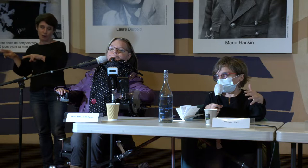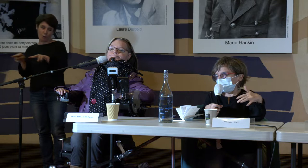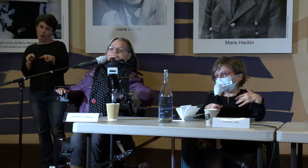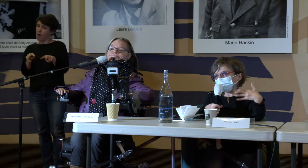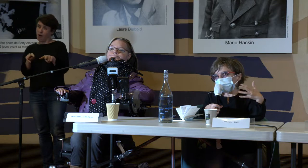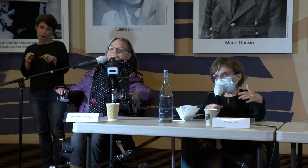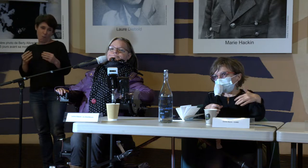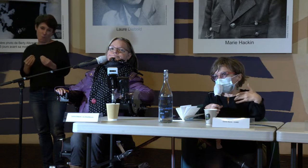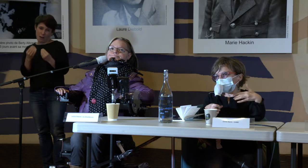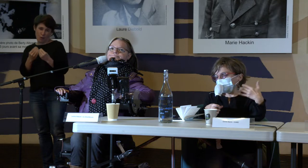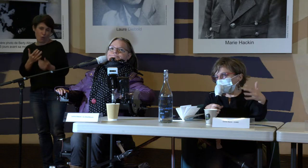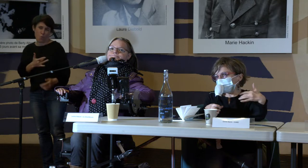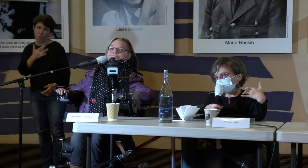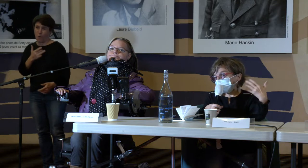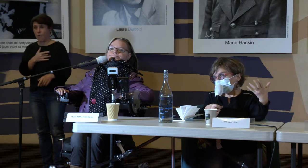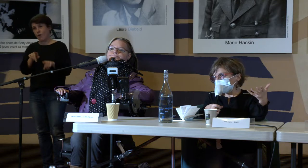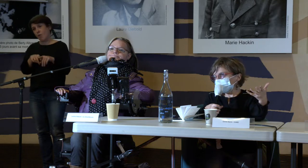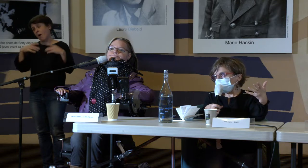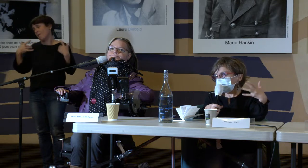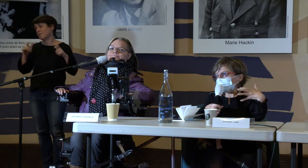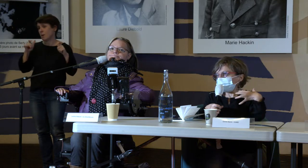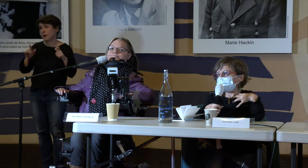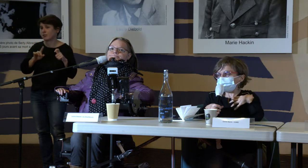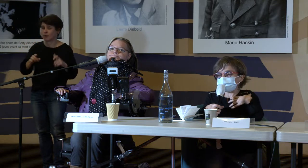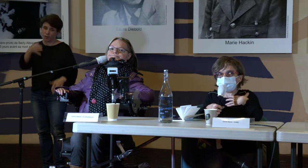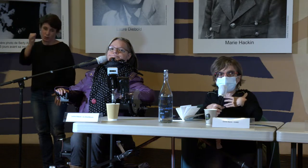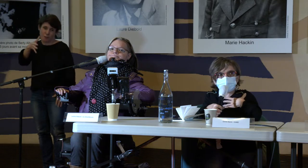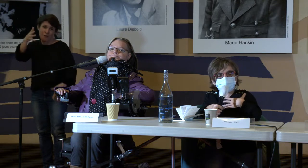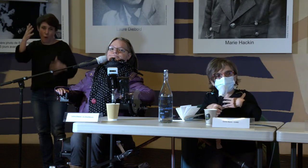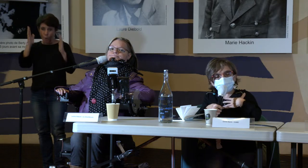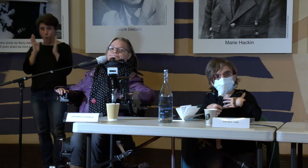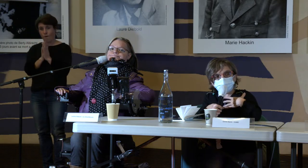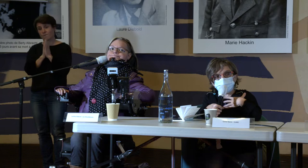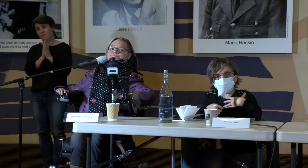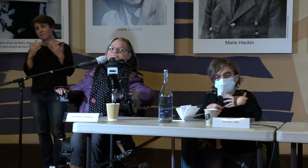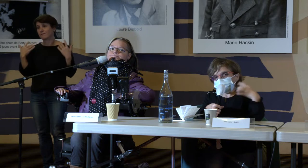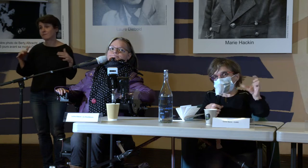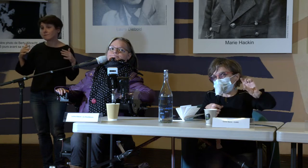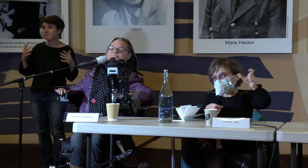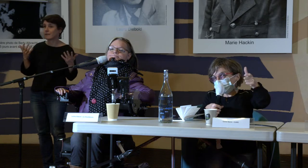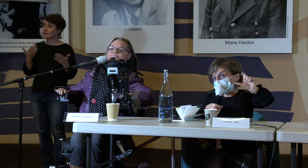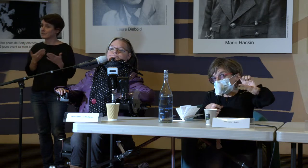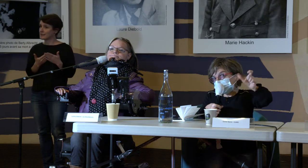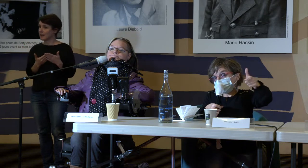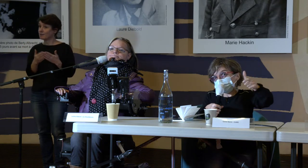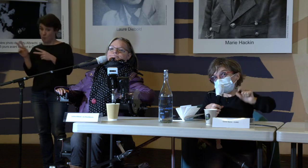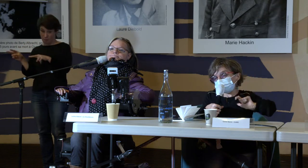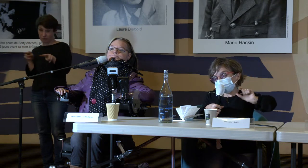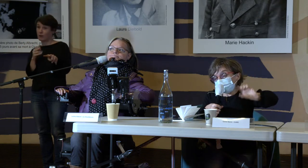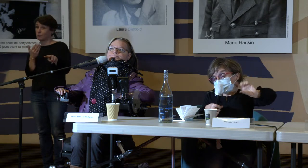malheureuses, frappées d'un malheur, d'une fatalité biomédicale, soit, mais c'est la même